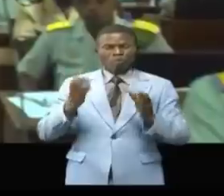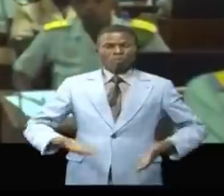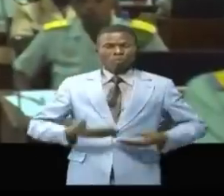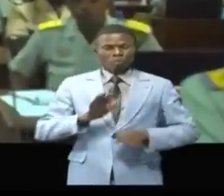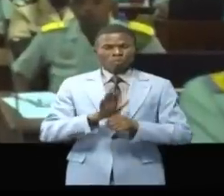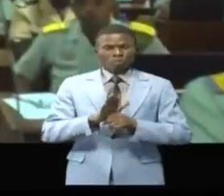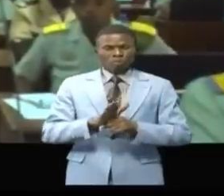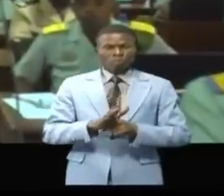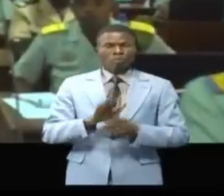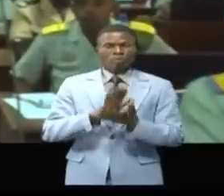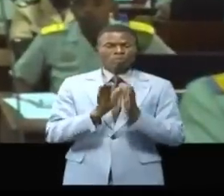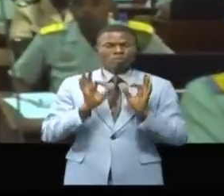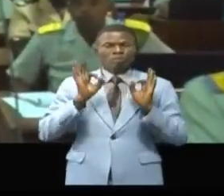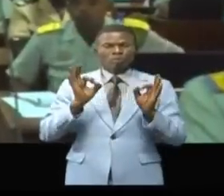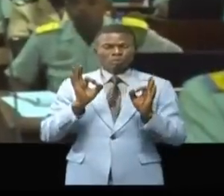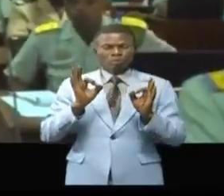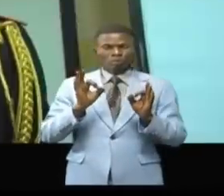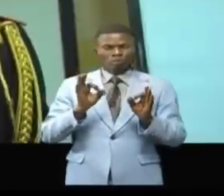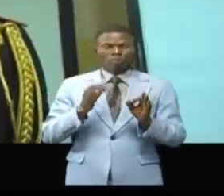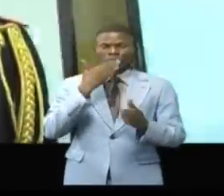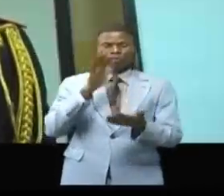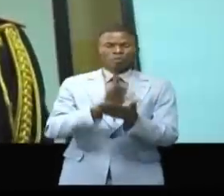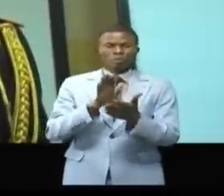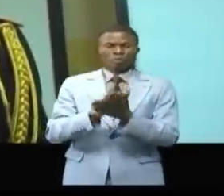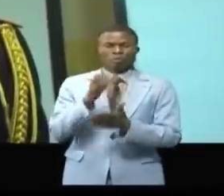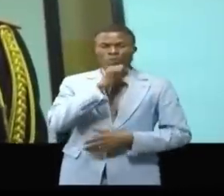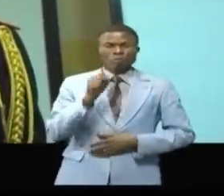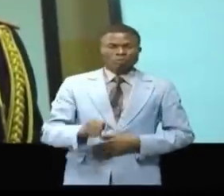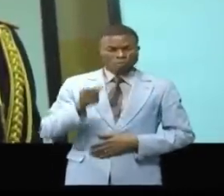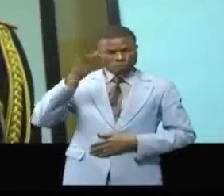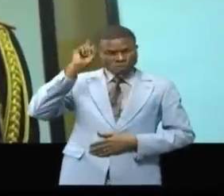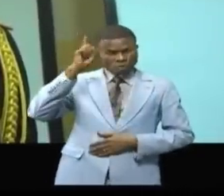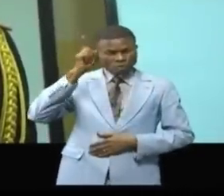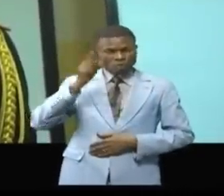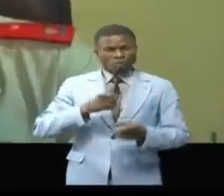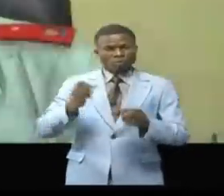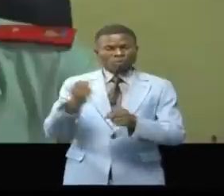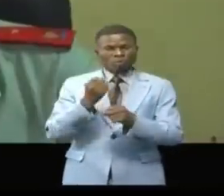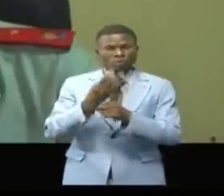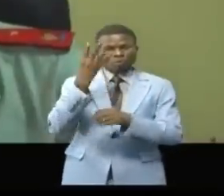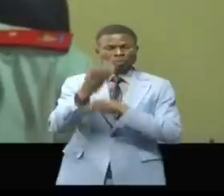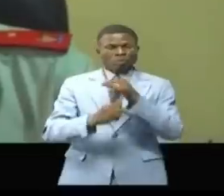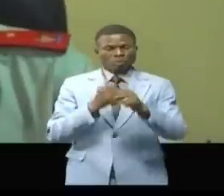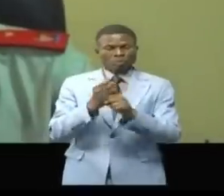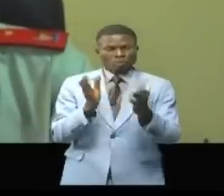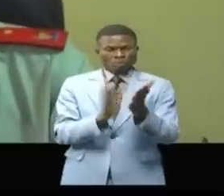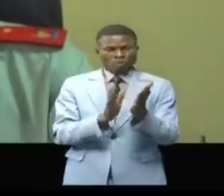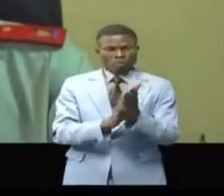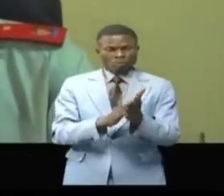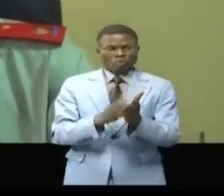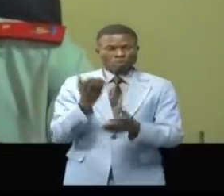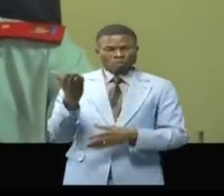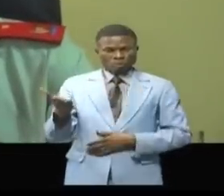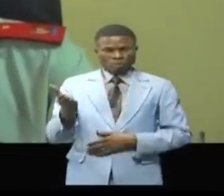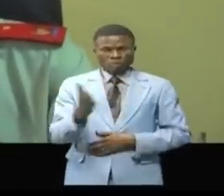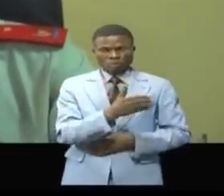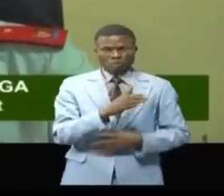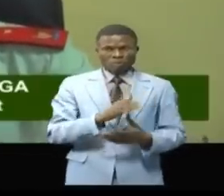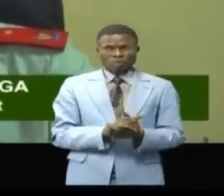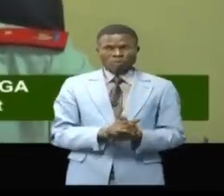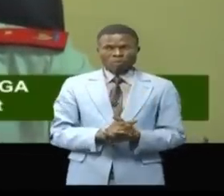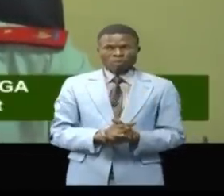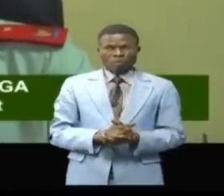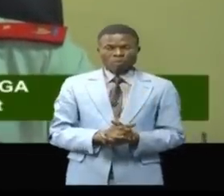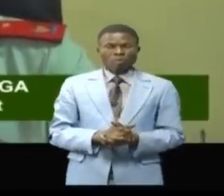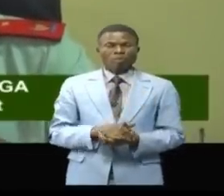nouvelle nomination. Il a en effet félicité son prédécesseur pour avoir dirigé avec brio cette école pendant 4 ans. Un défi à